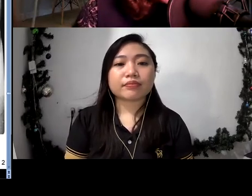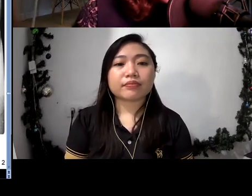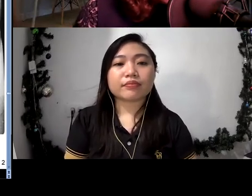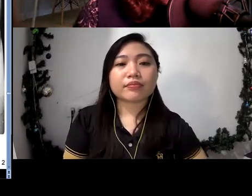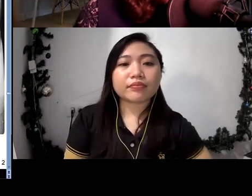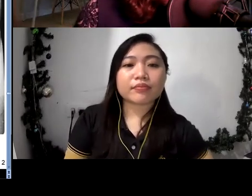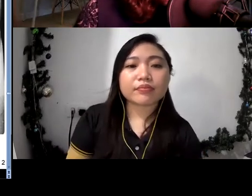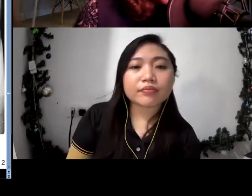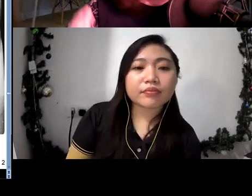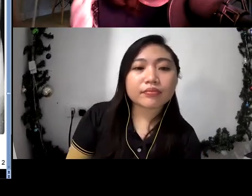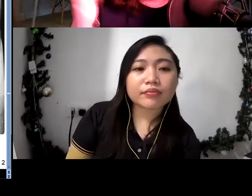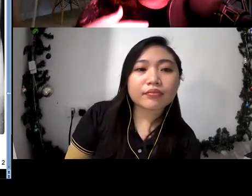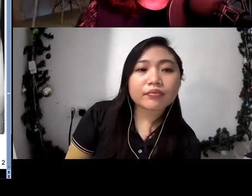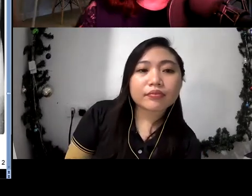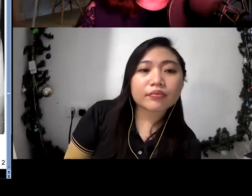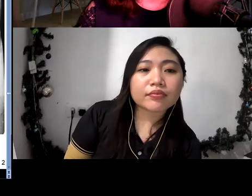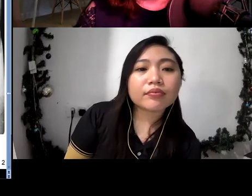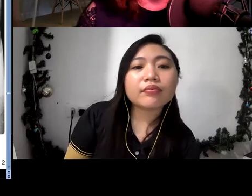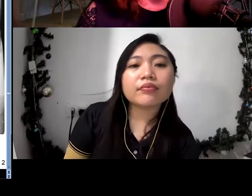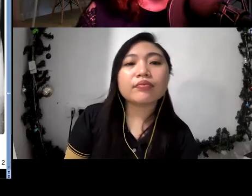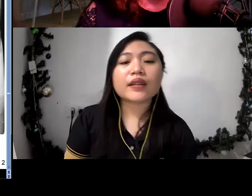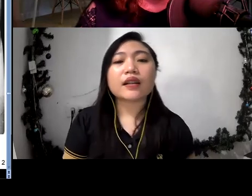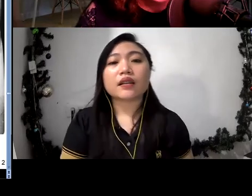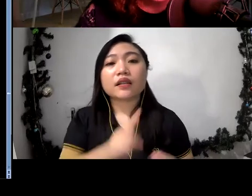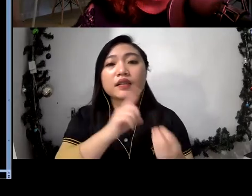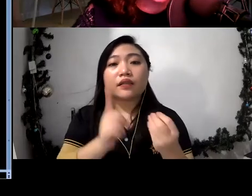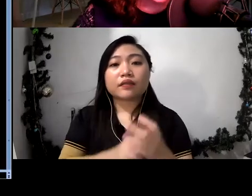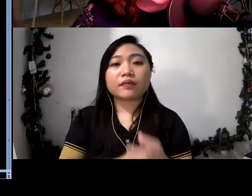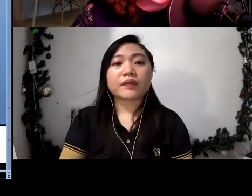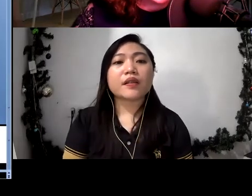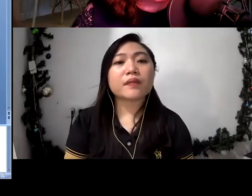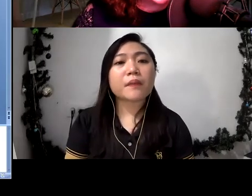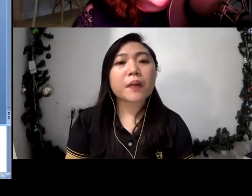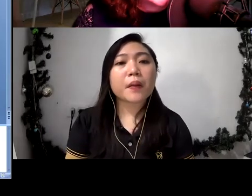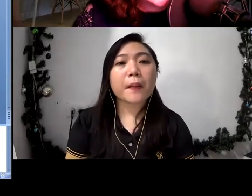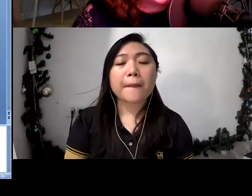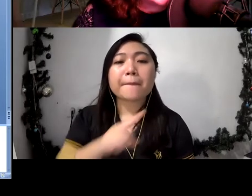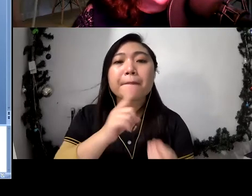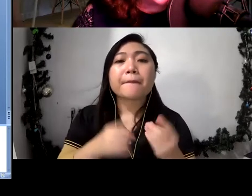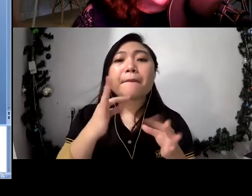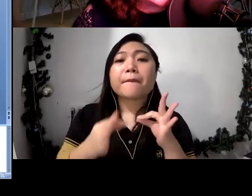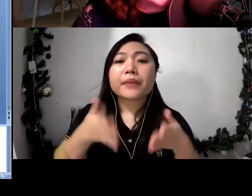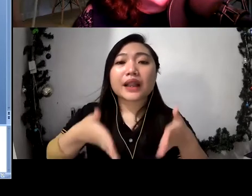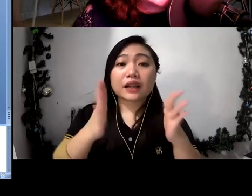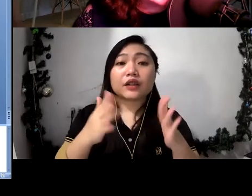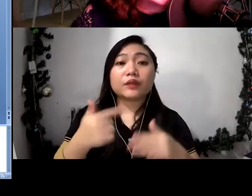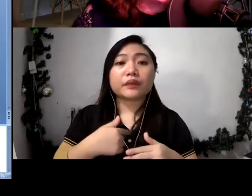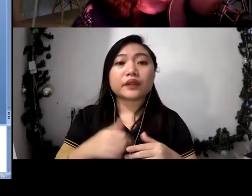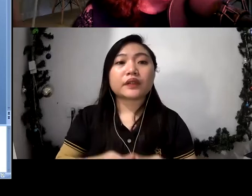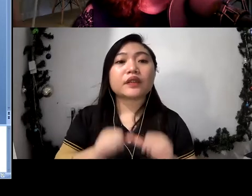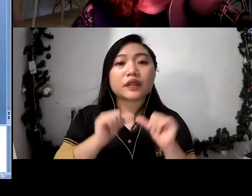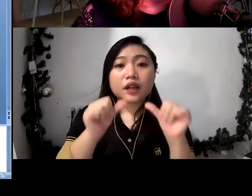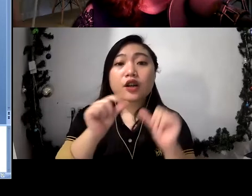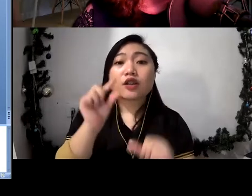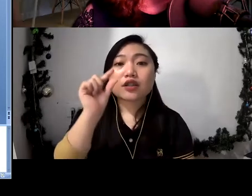I understand yung ating session ay medyo mahaba, pero if you allow me to